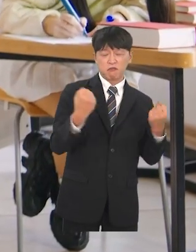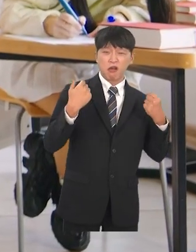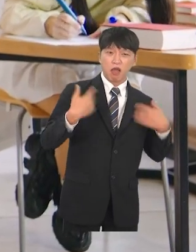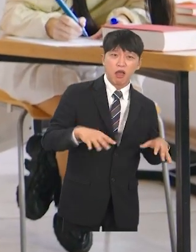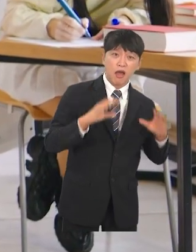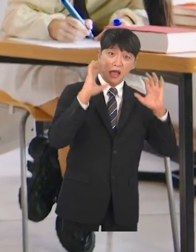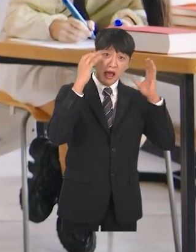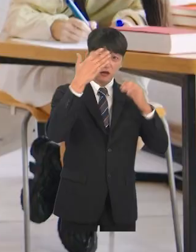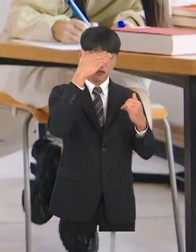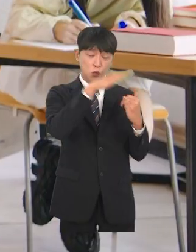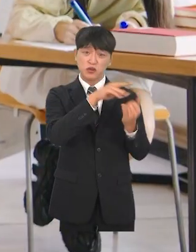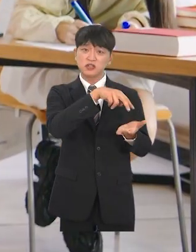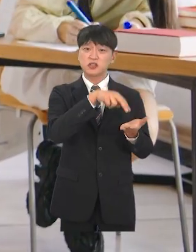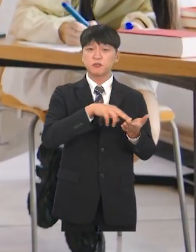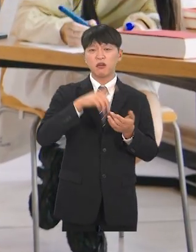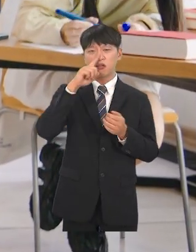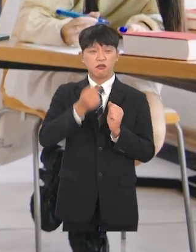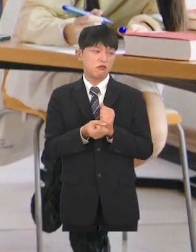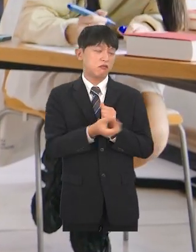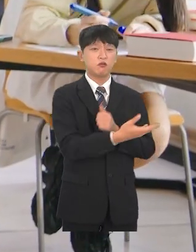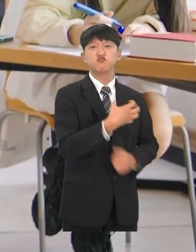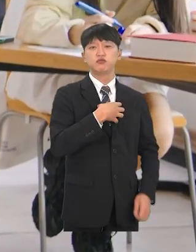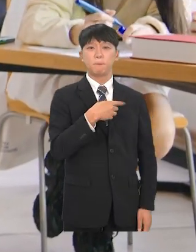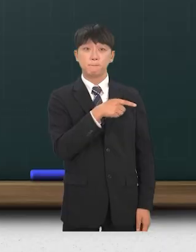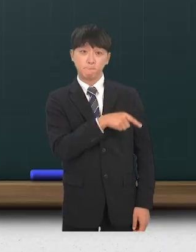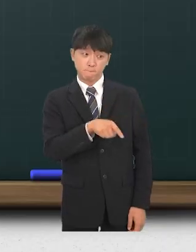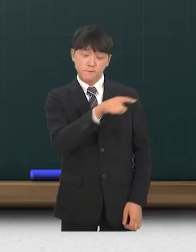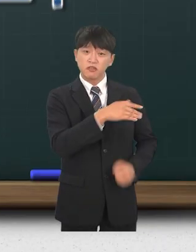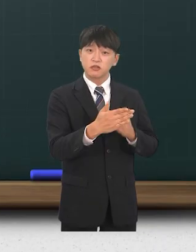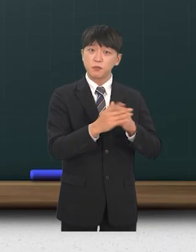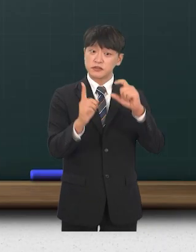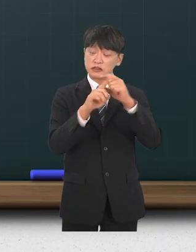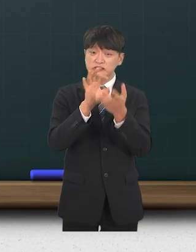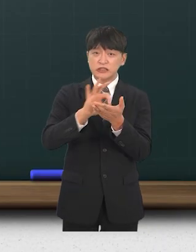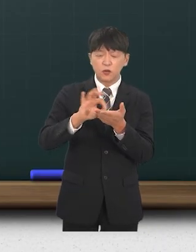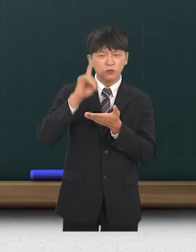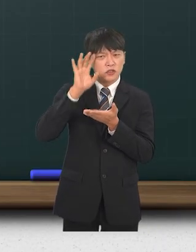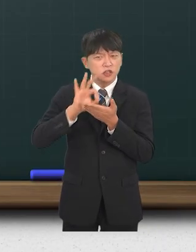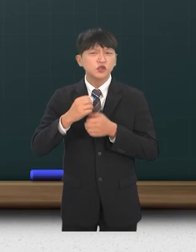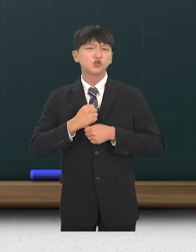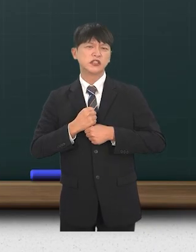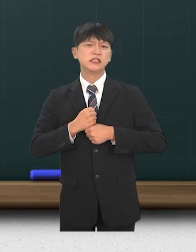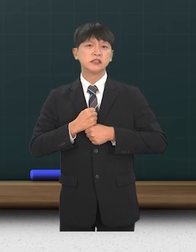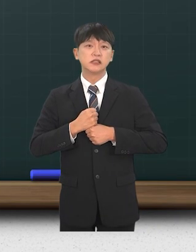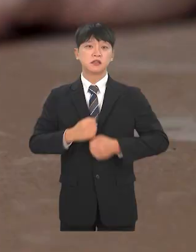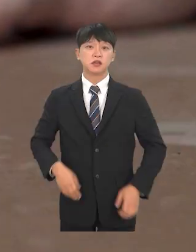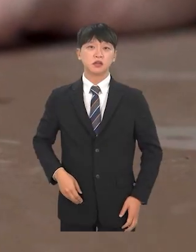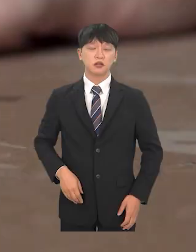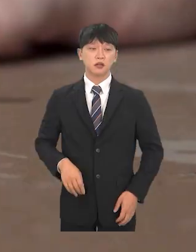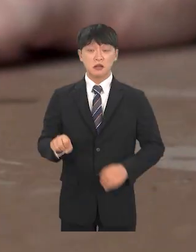미약한 어린이나 청소년에겐 나쁜 영향을 미칠 수 있으니 용어 사용에 매우 주의해야 합니다.